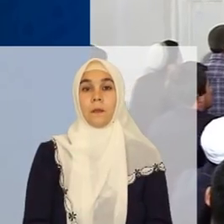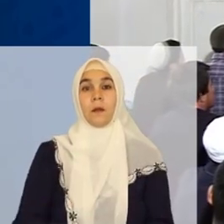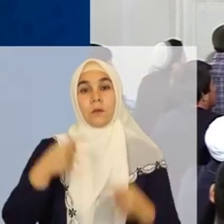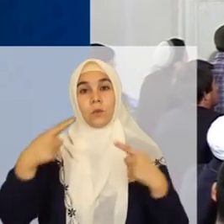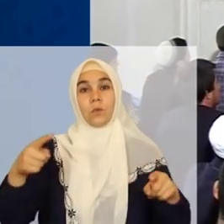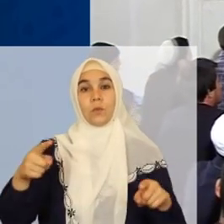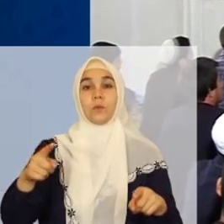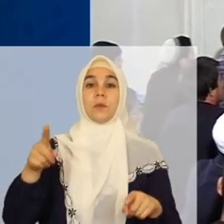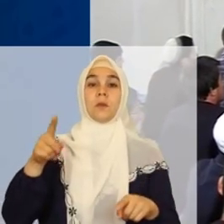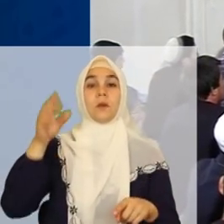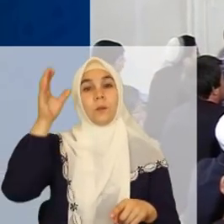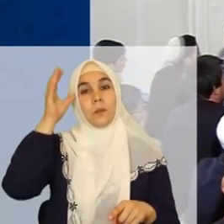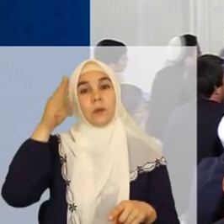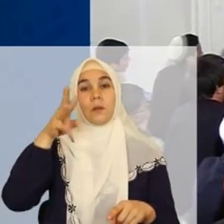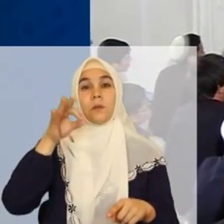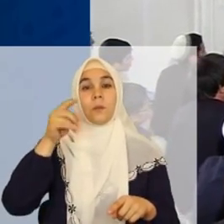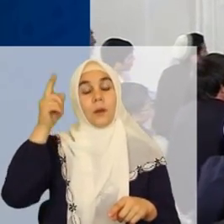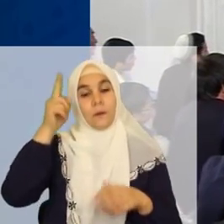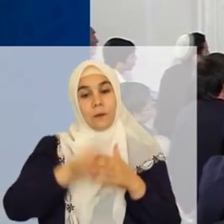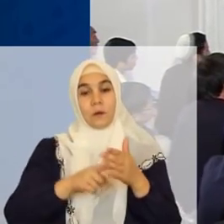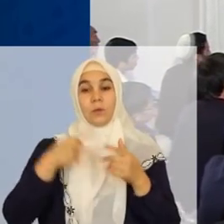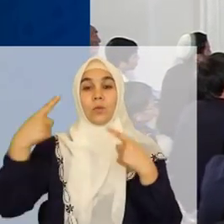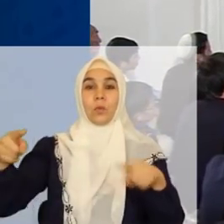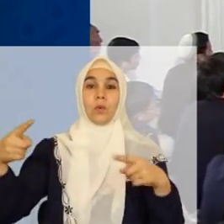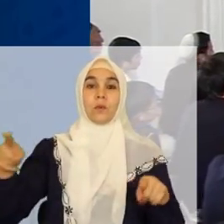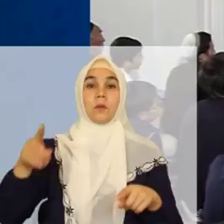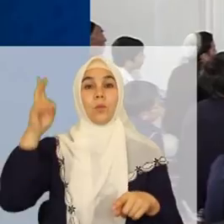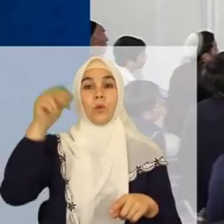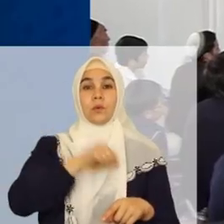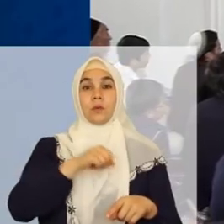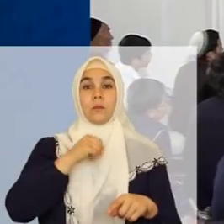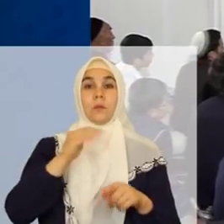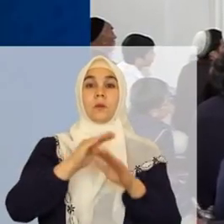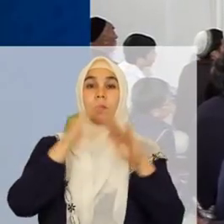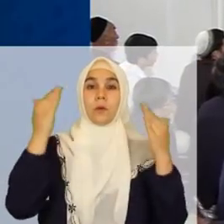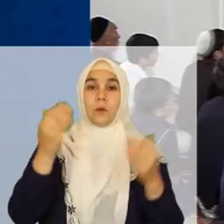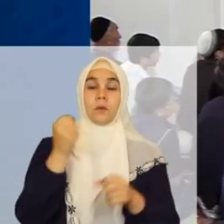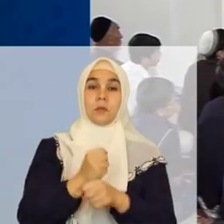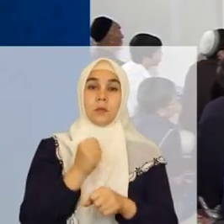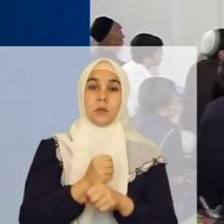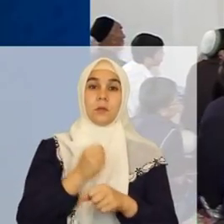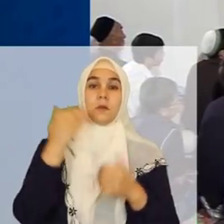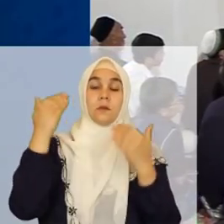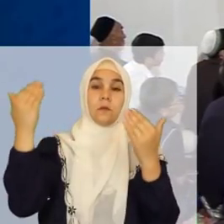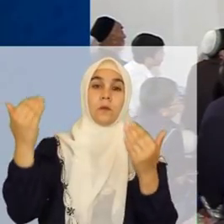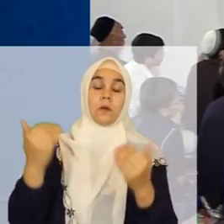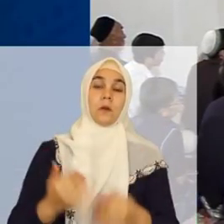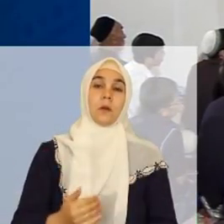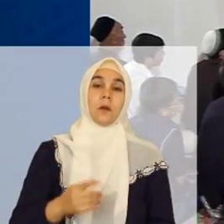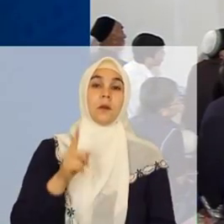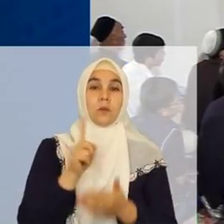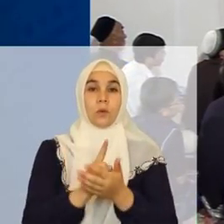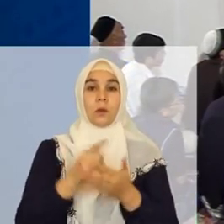Boshqa xalqlarda, boshqa dinlarda Allohga qurbat hosil qilish uchun